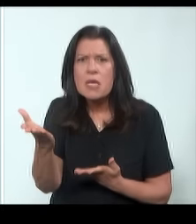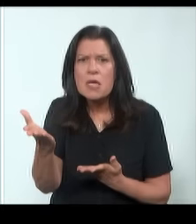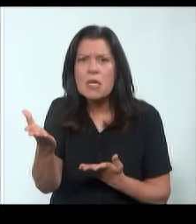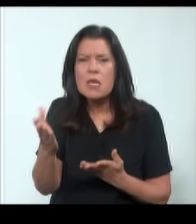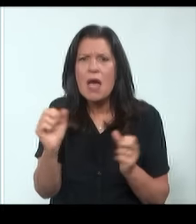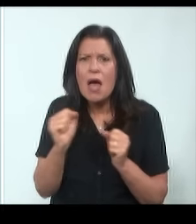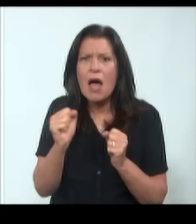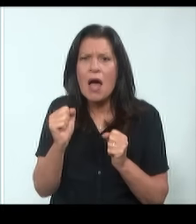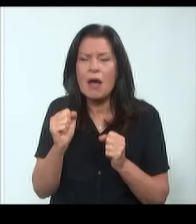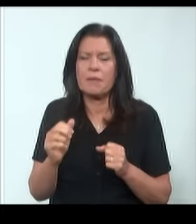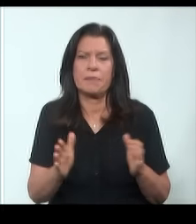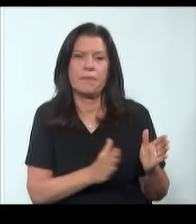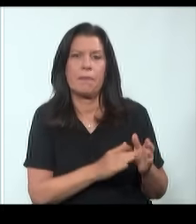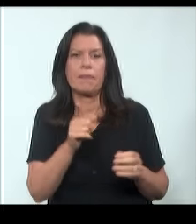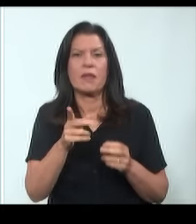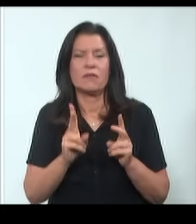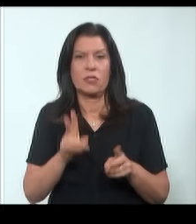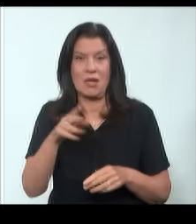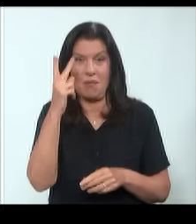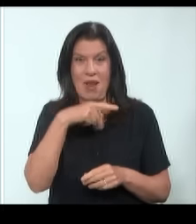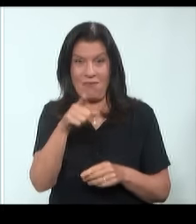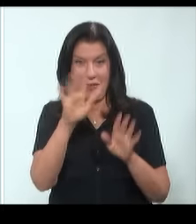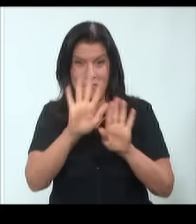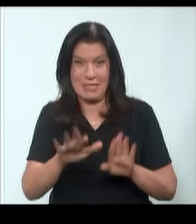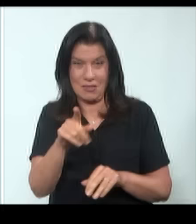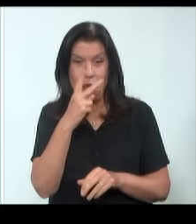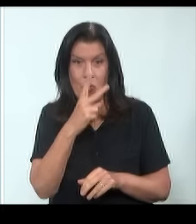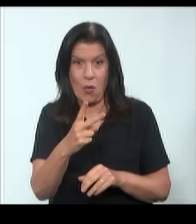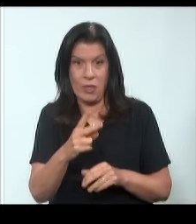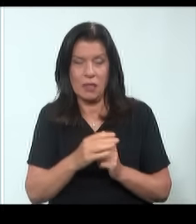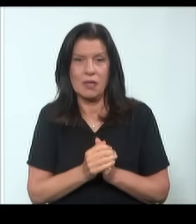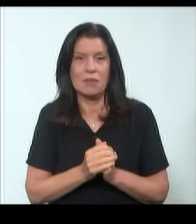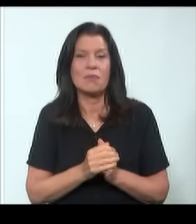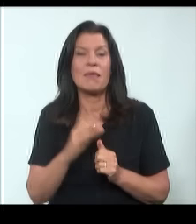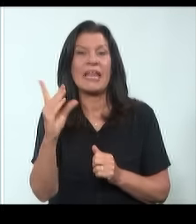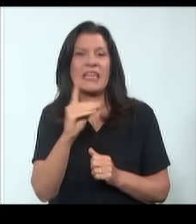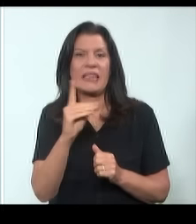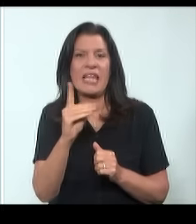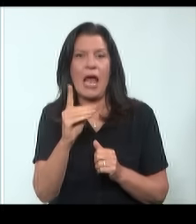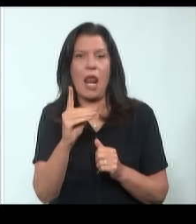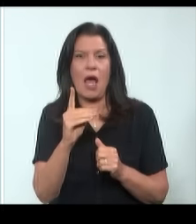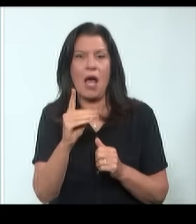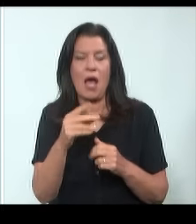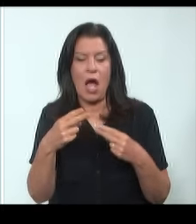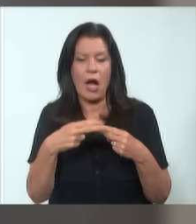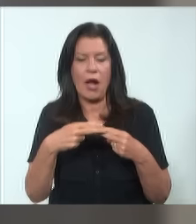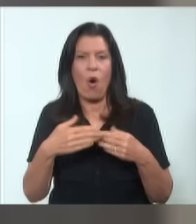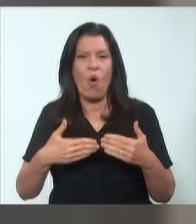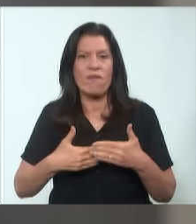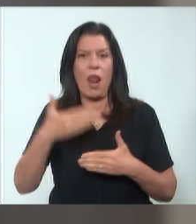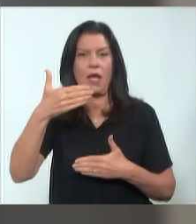דניאלה, אפשר להבין את זה גם מהסרטון, היא צמודה לקיר בעצם. ואני חושב באיזשהו מקום